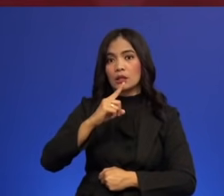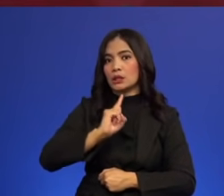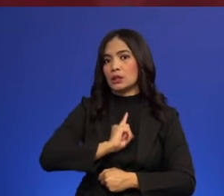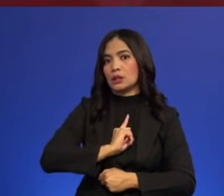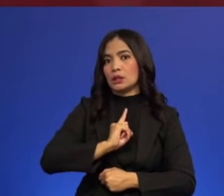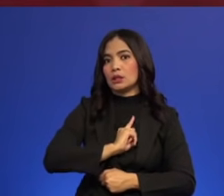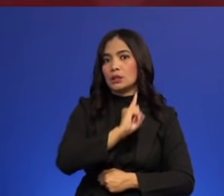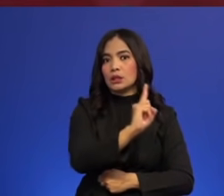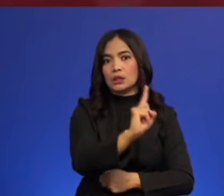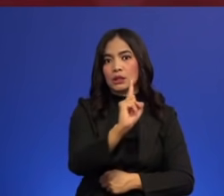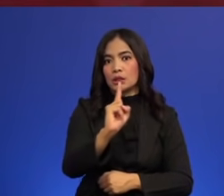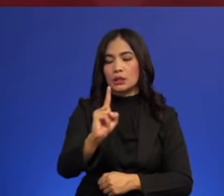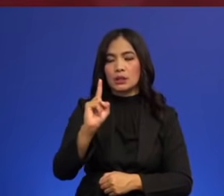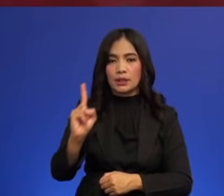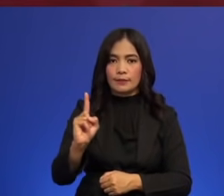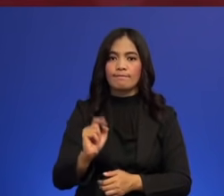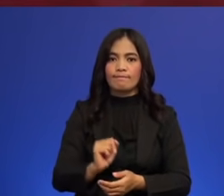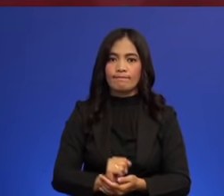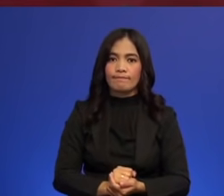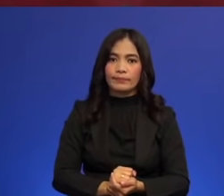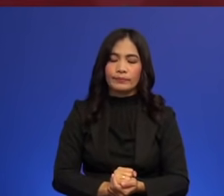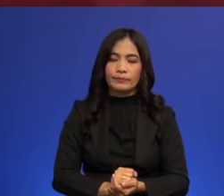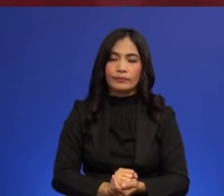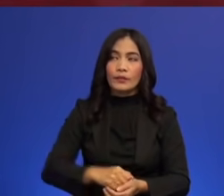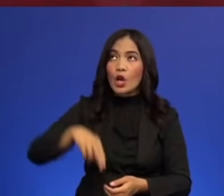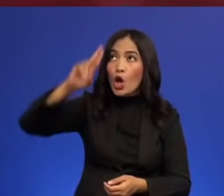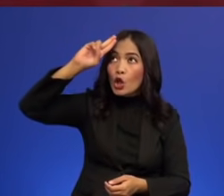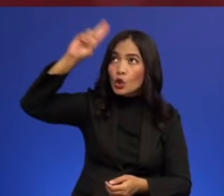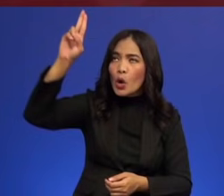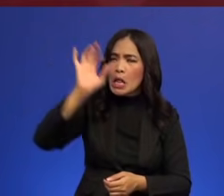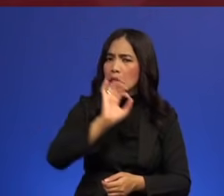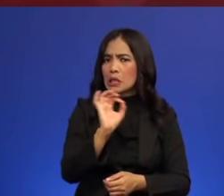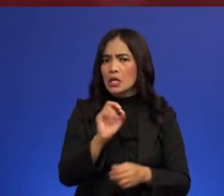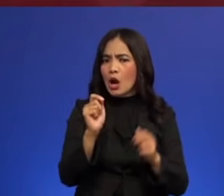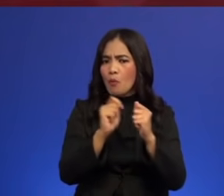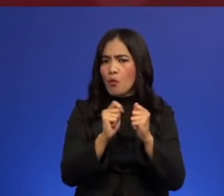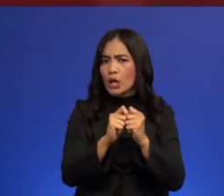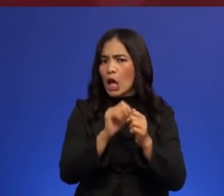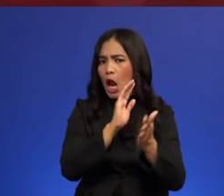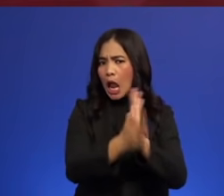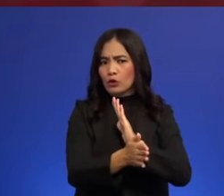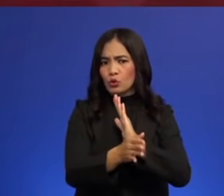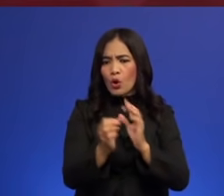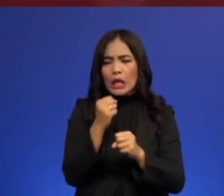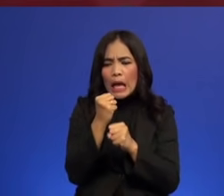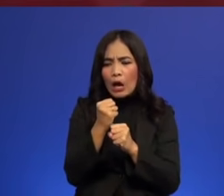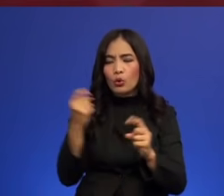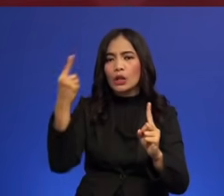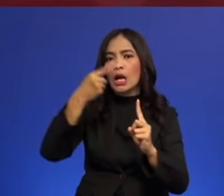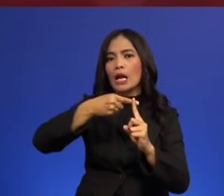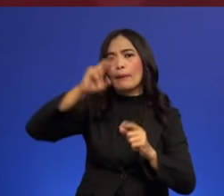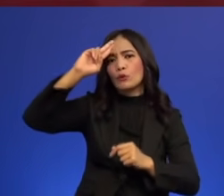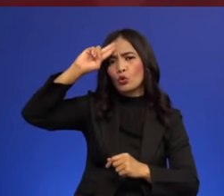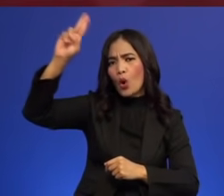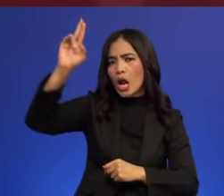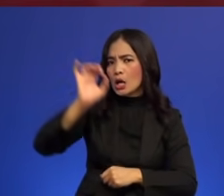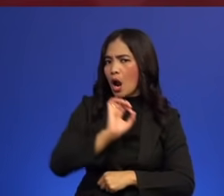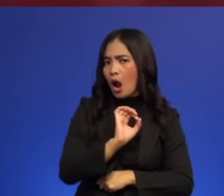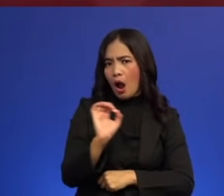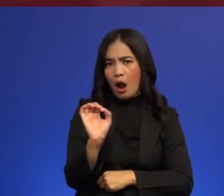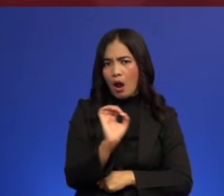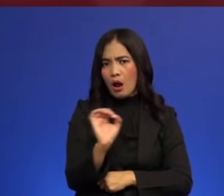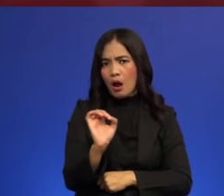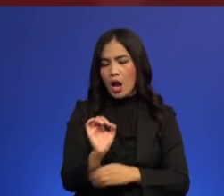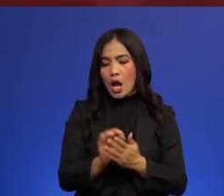kita masing-masing. Tuhan tidak membuat kita otomatis takut akan Dia dengan